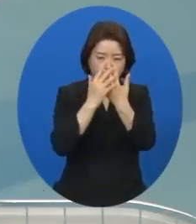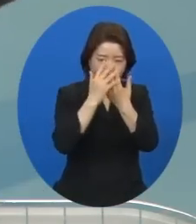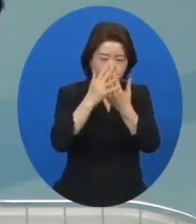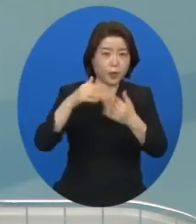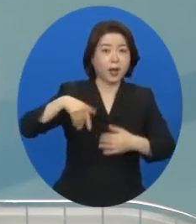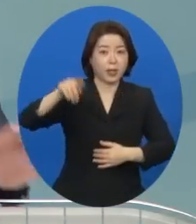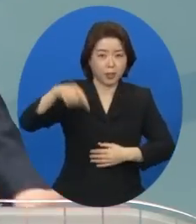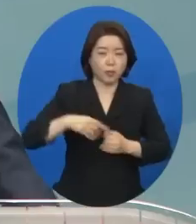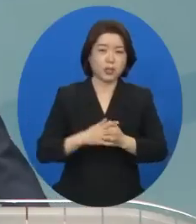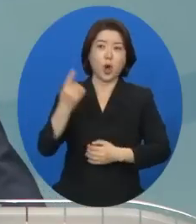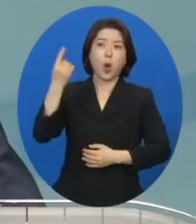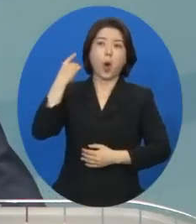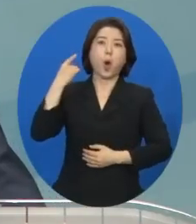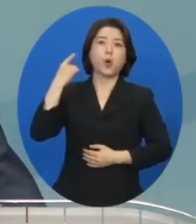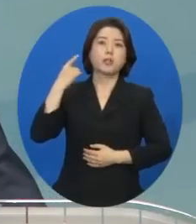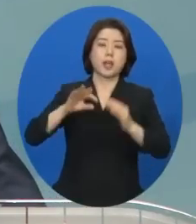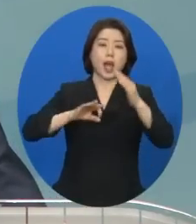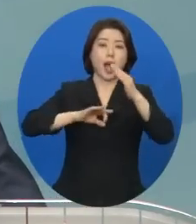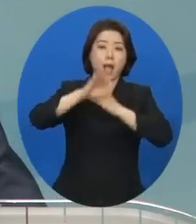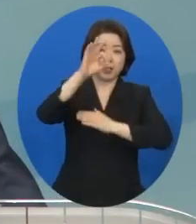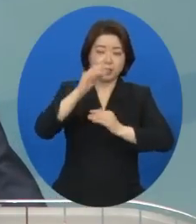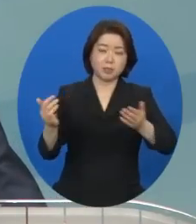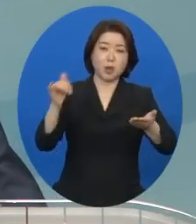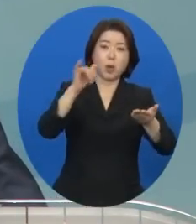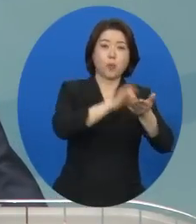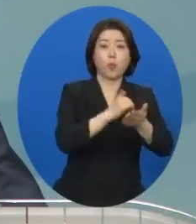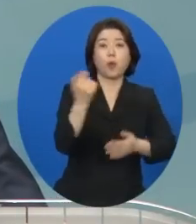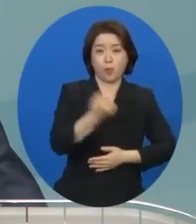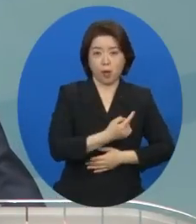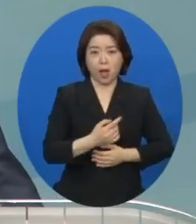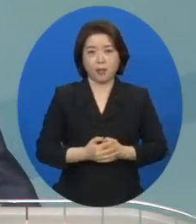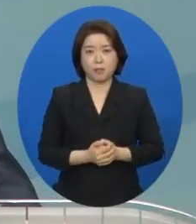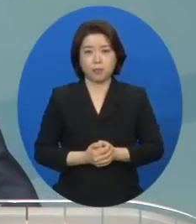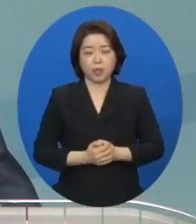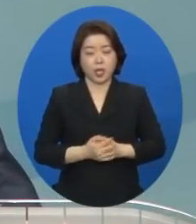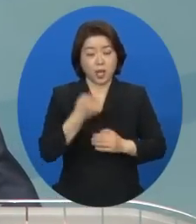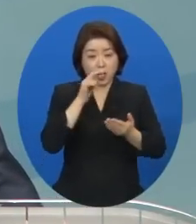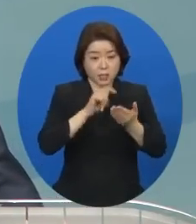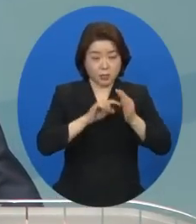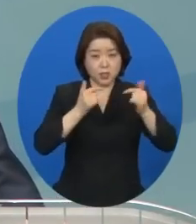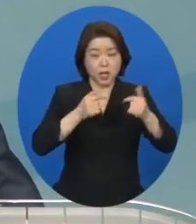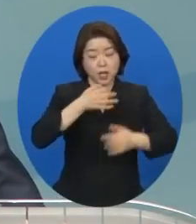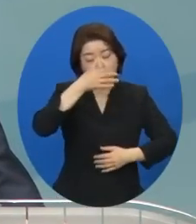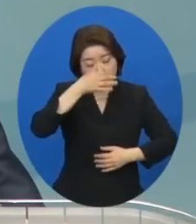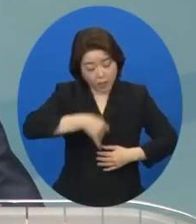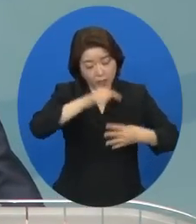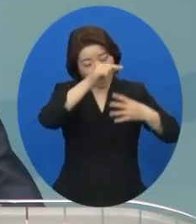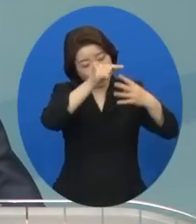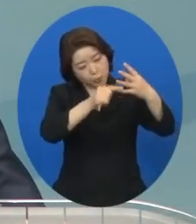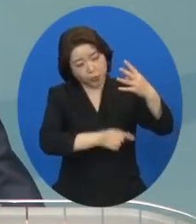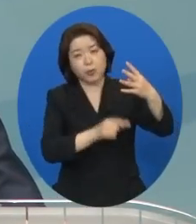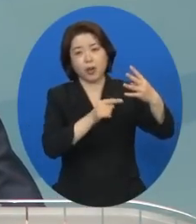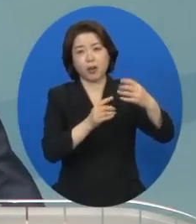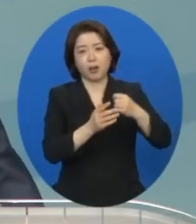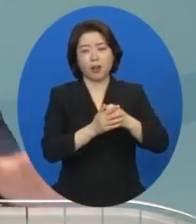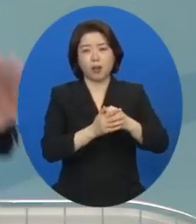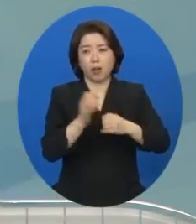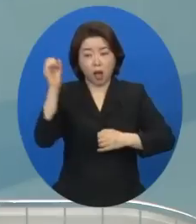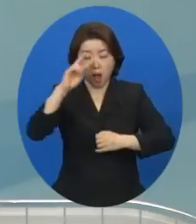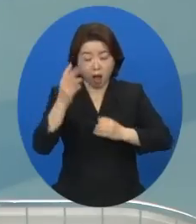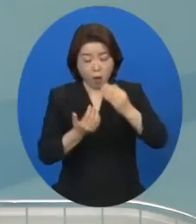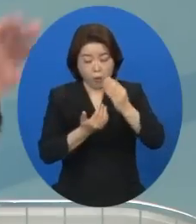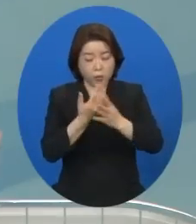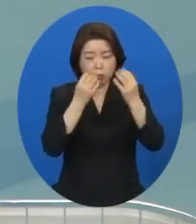어제 아침에 공항에 도착을 했습니다. 쉽지 않은 여정이었고 힘든 일도 많았습니다.